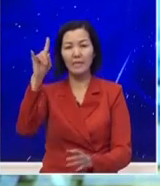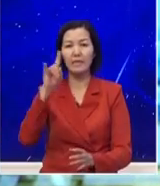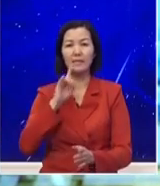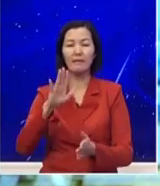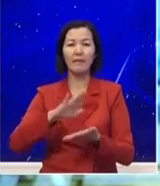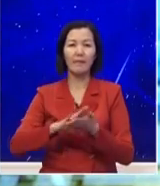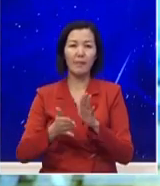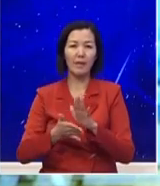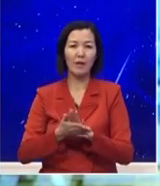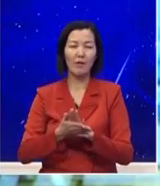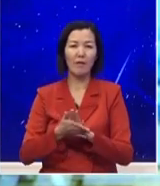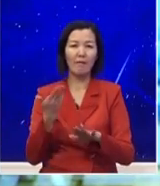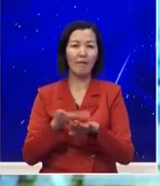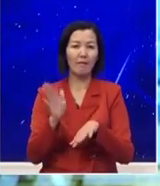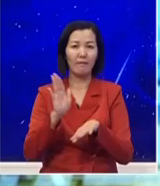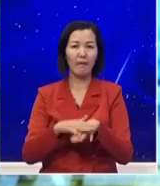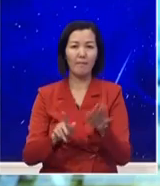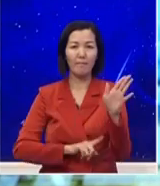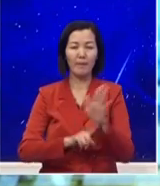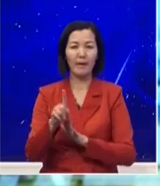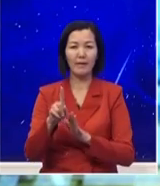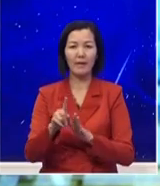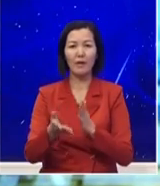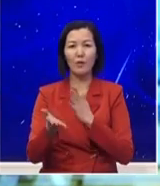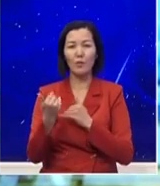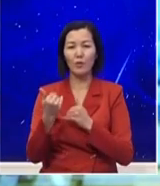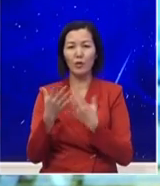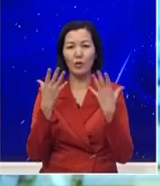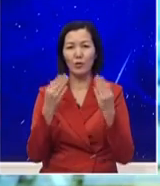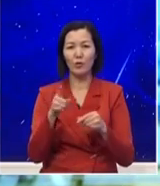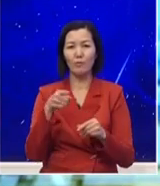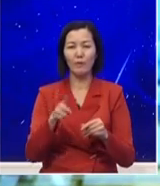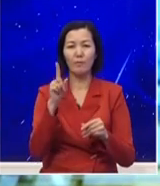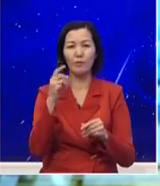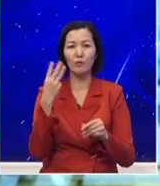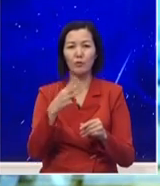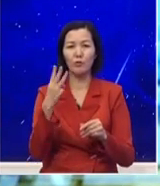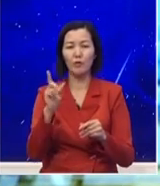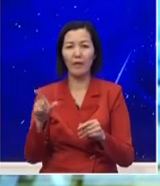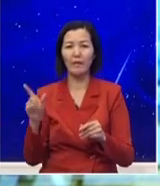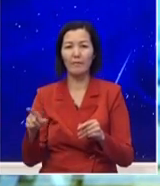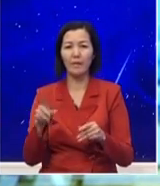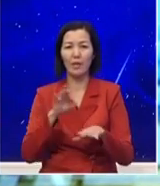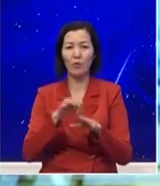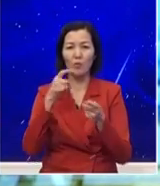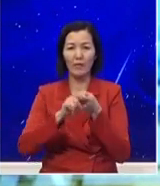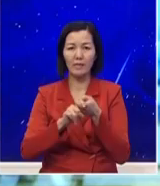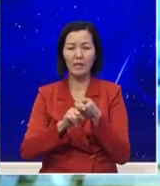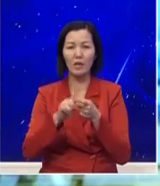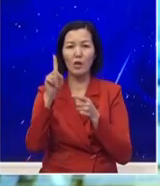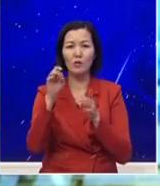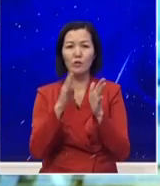Қазақстанда эпидемиологиялық ахуал қиындап барады. Мәселен, өткен тәулікте 1134 адамнан коронавирус анықталды.